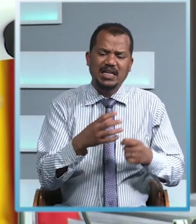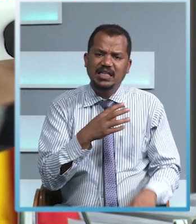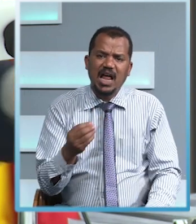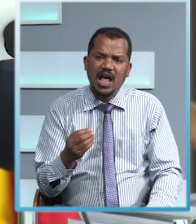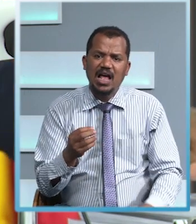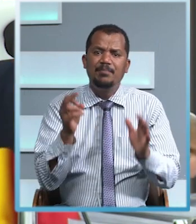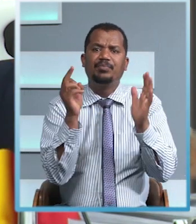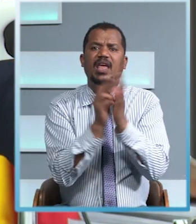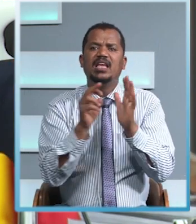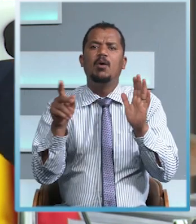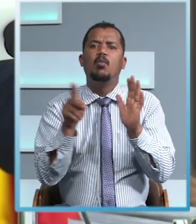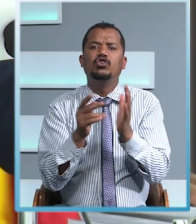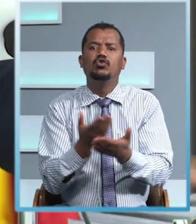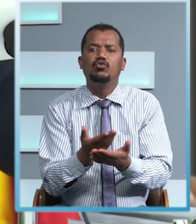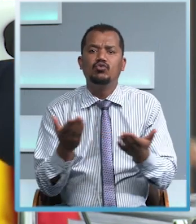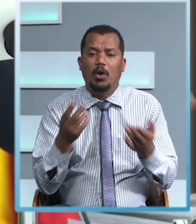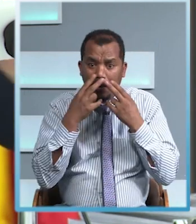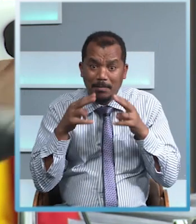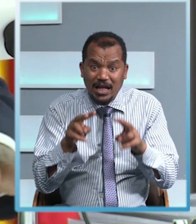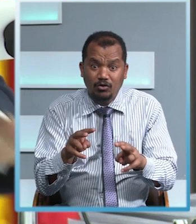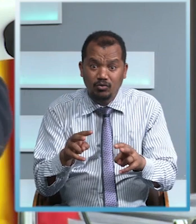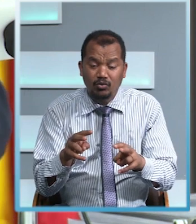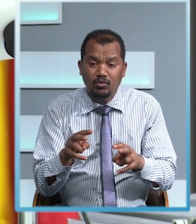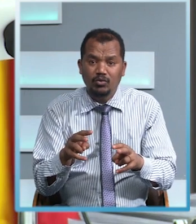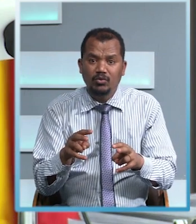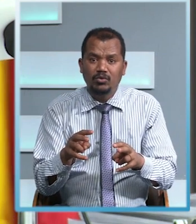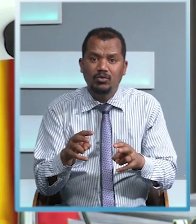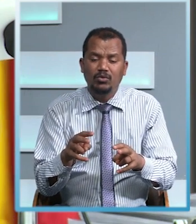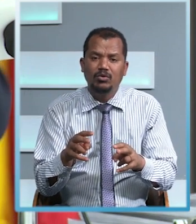እና የህግና ፖሊሲ ጉዳዮችን የሚመለከቱ